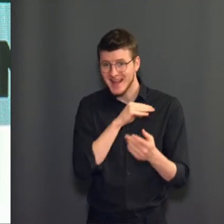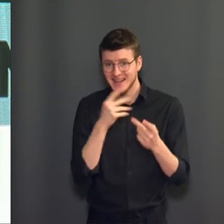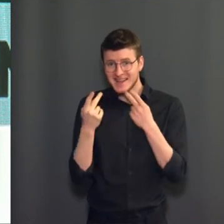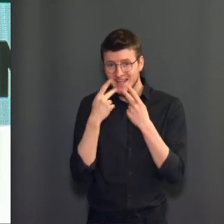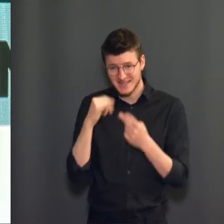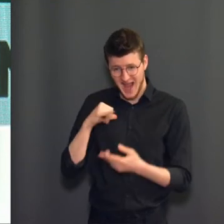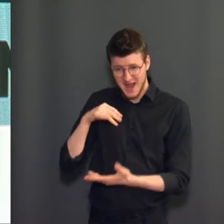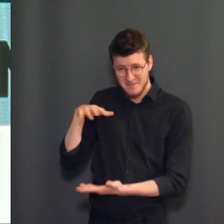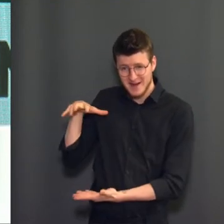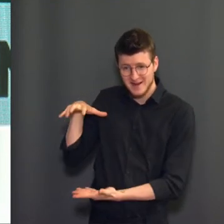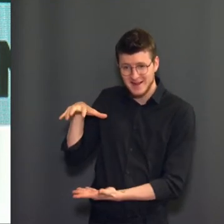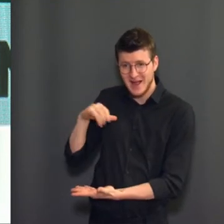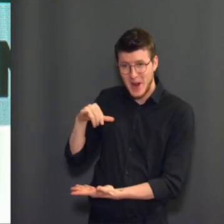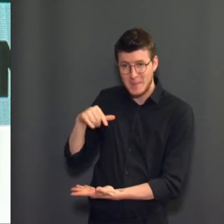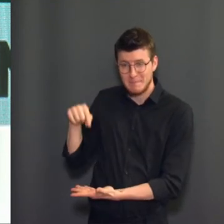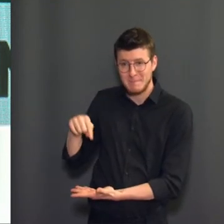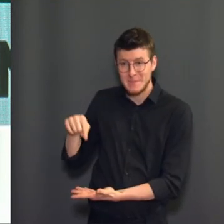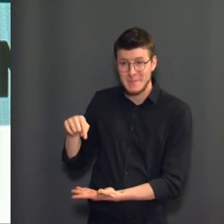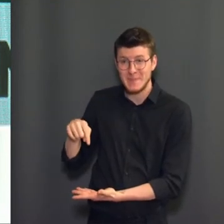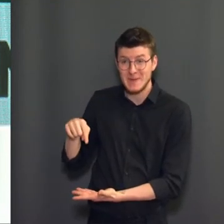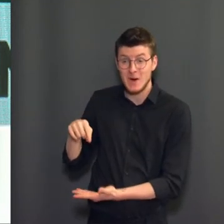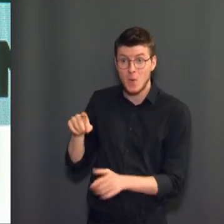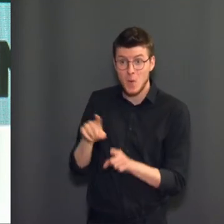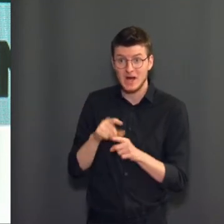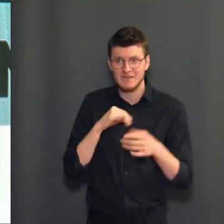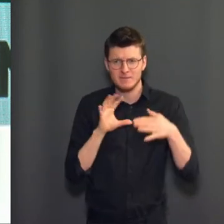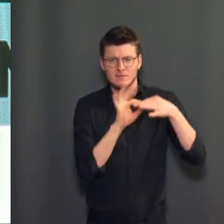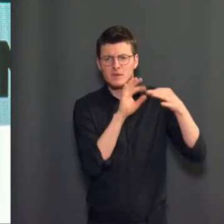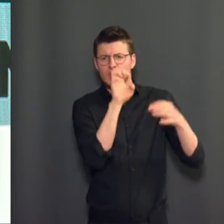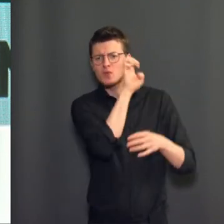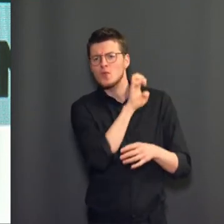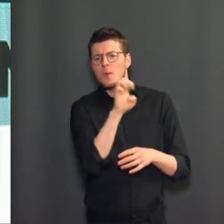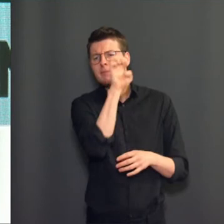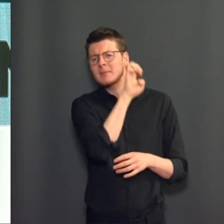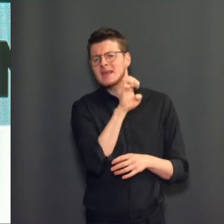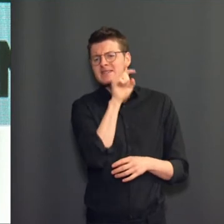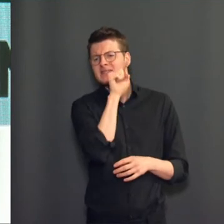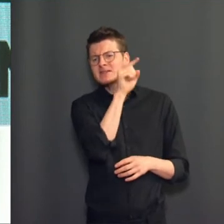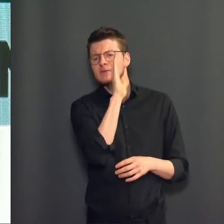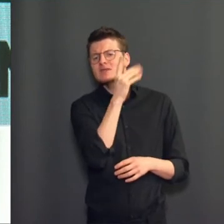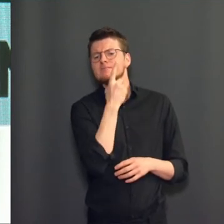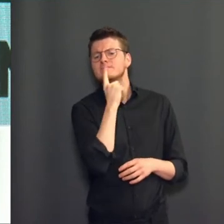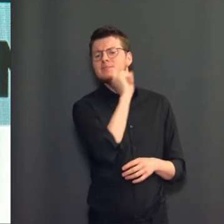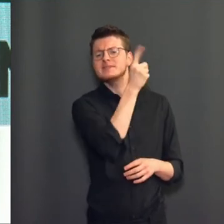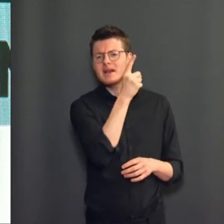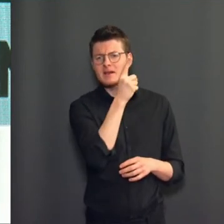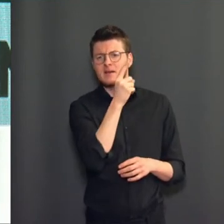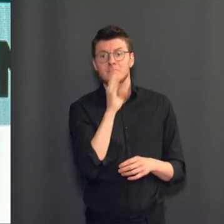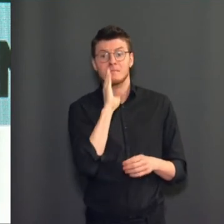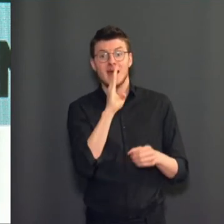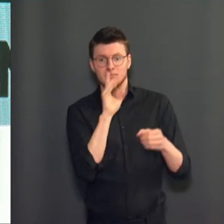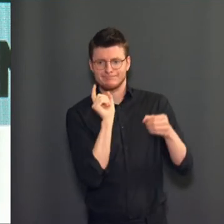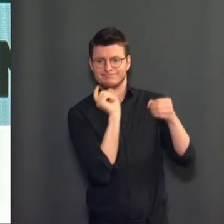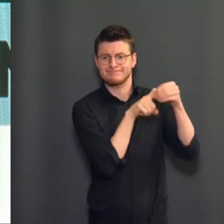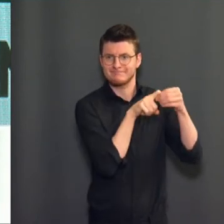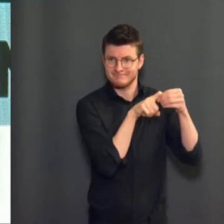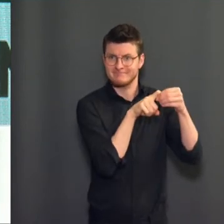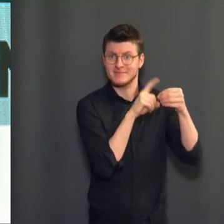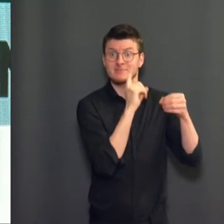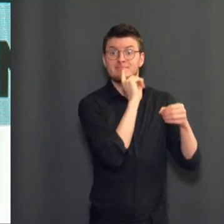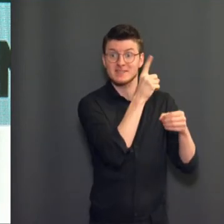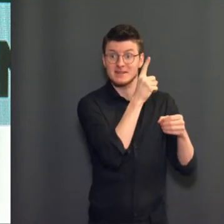Ons land is daarbovenop ook ingeschreven op Europese bestellingen voor meer dan 500.000